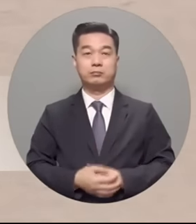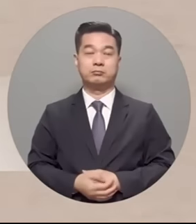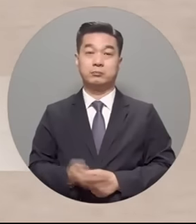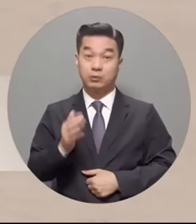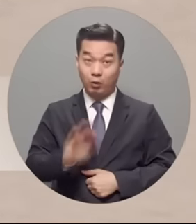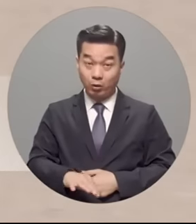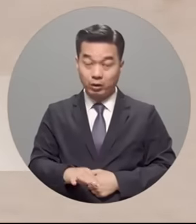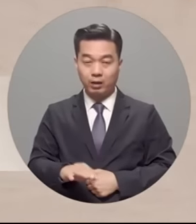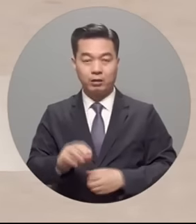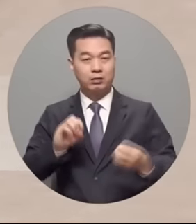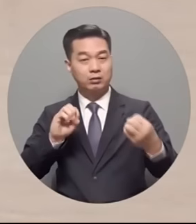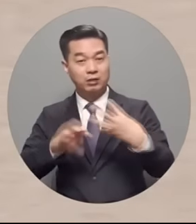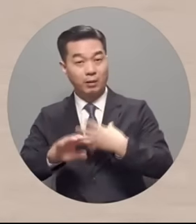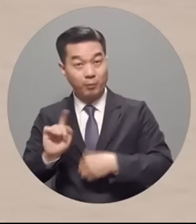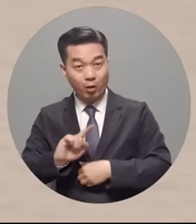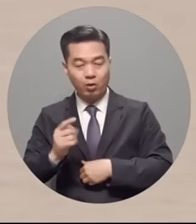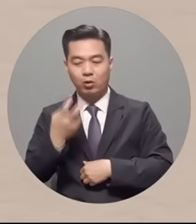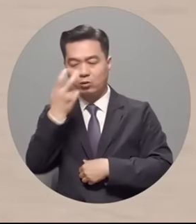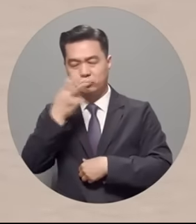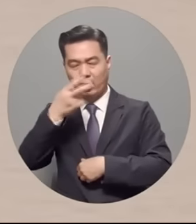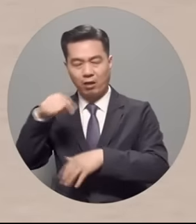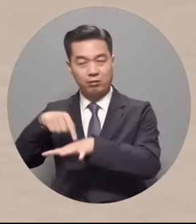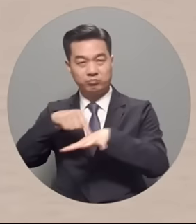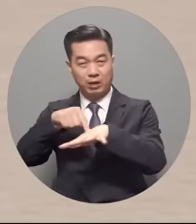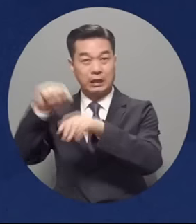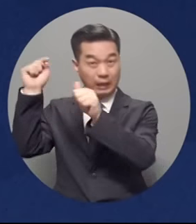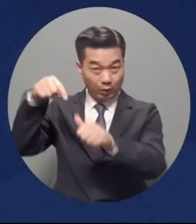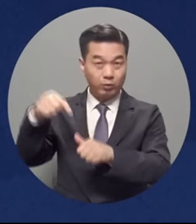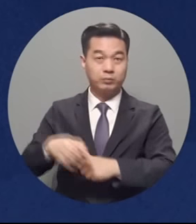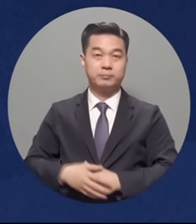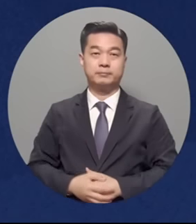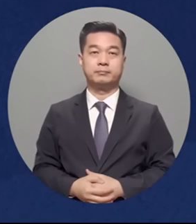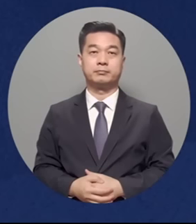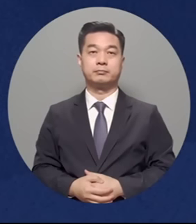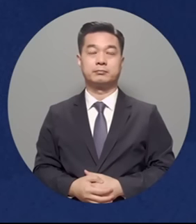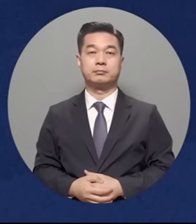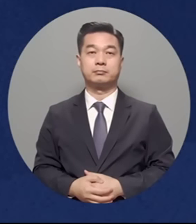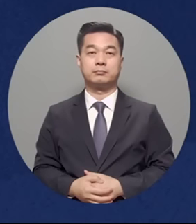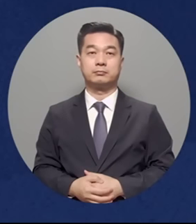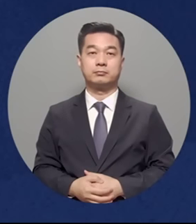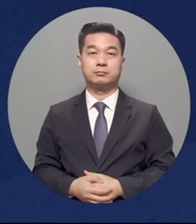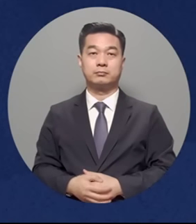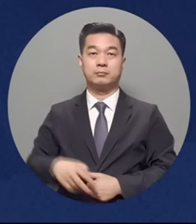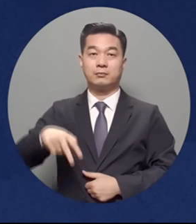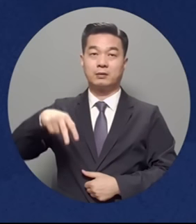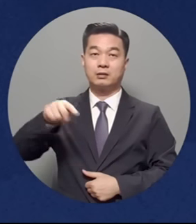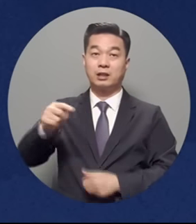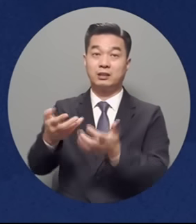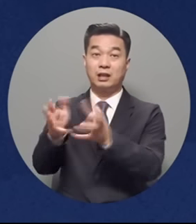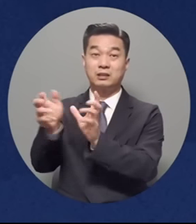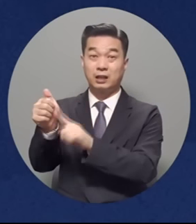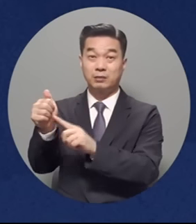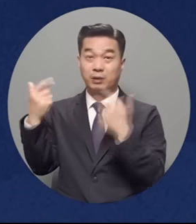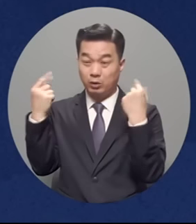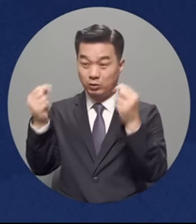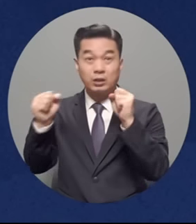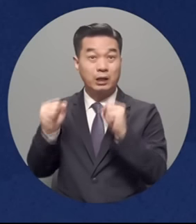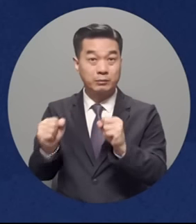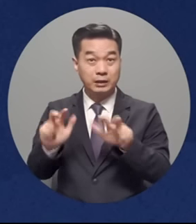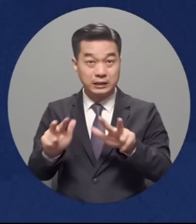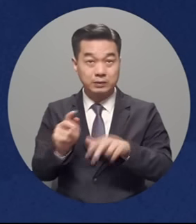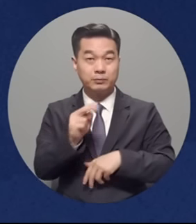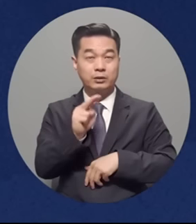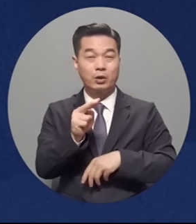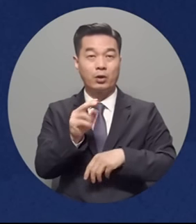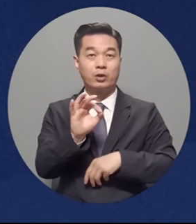돌아온 답변은 수색을 계속하라는 것이었습니다. 사단님 아직도 계십니다. 방금 여단에 전화 오셨는데